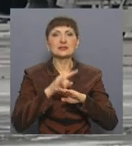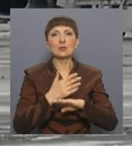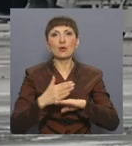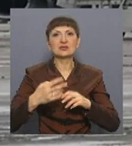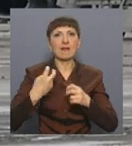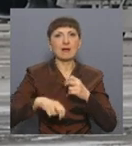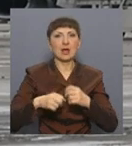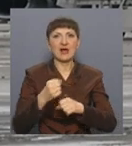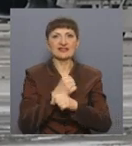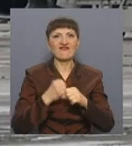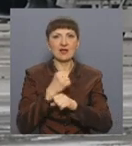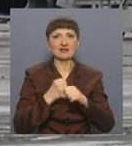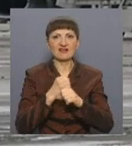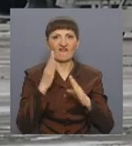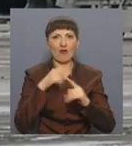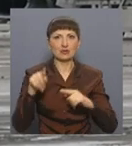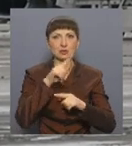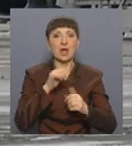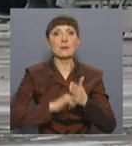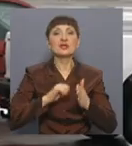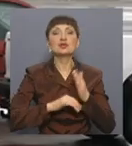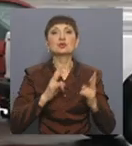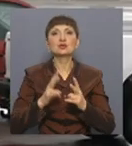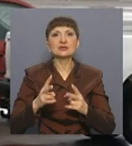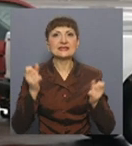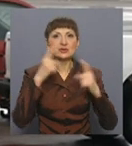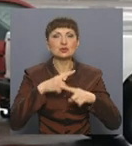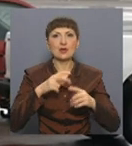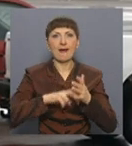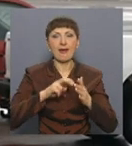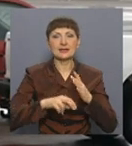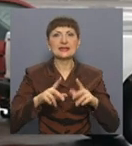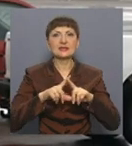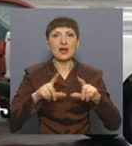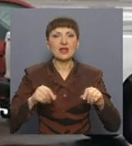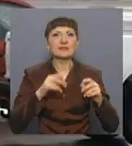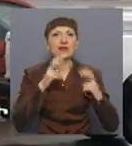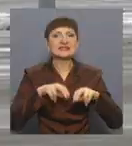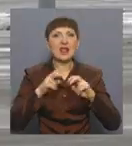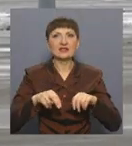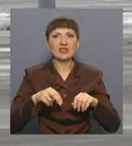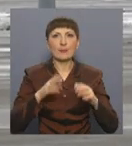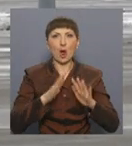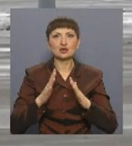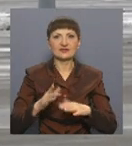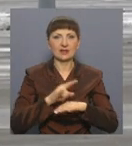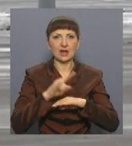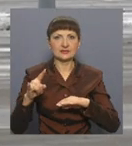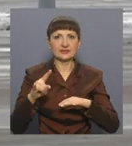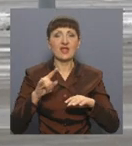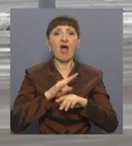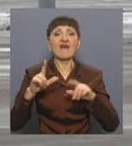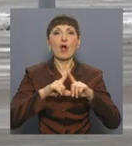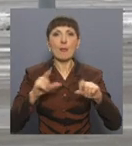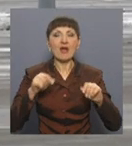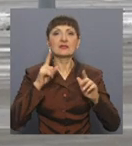отказа двигателя в воздухе. Причины случившихся инцидентов изучает департамент расследования происшествий на транспорте. Авиакомпания также